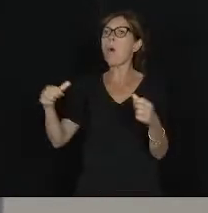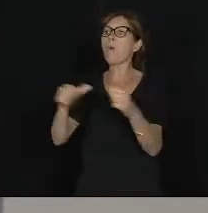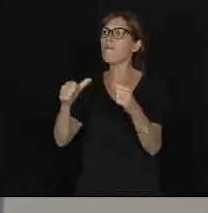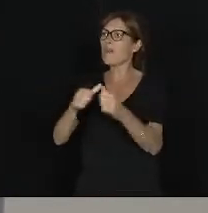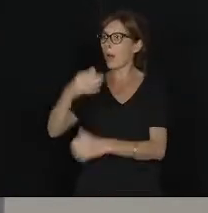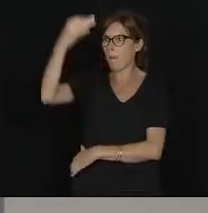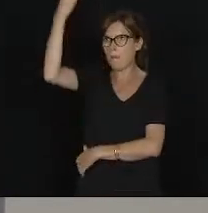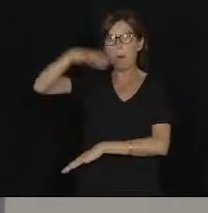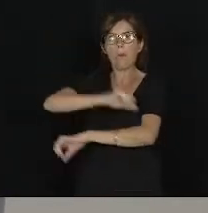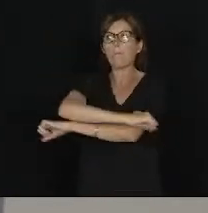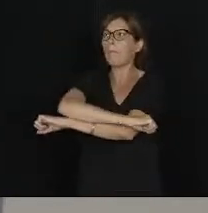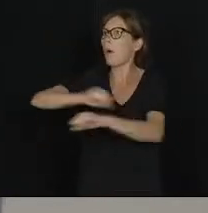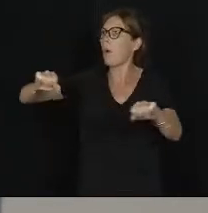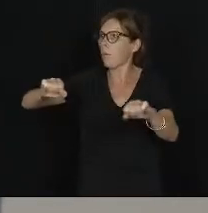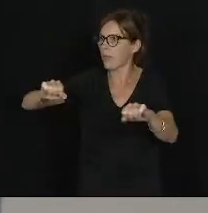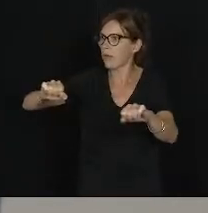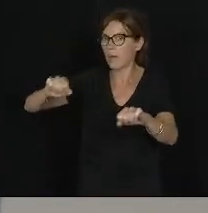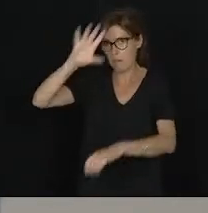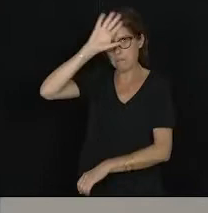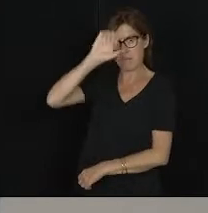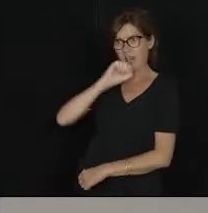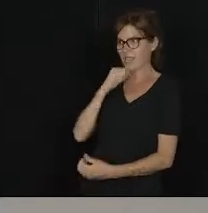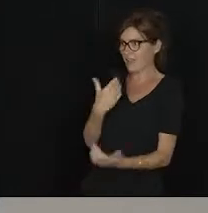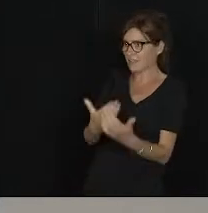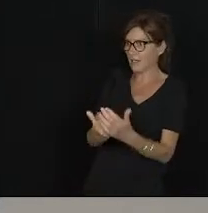l'armée allemande